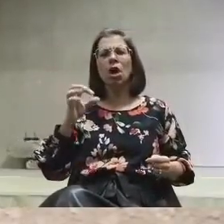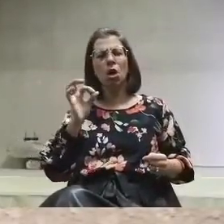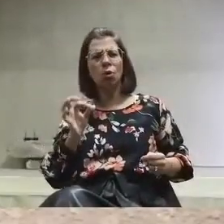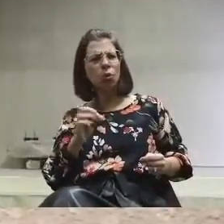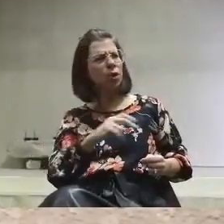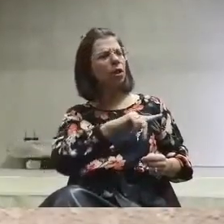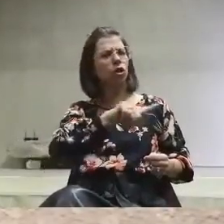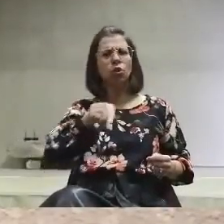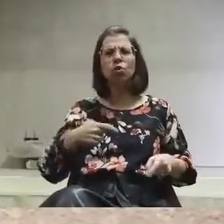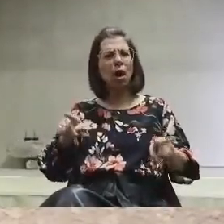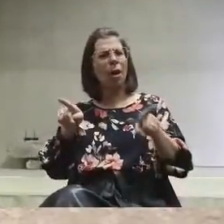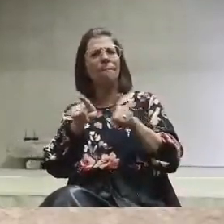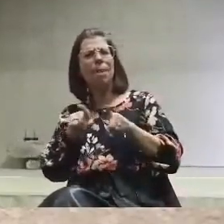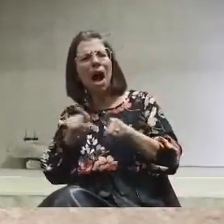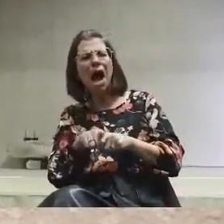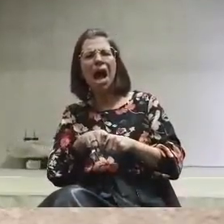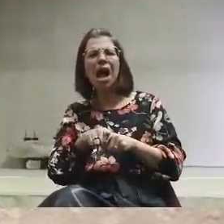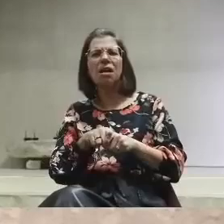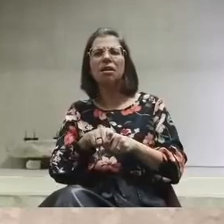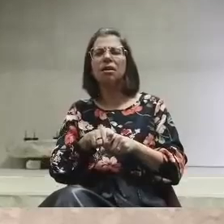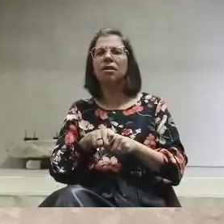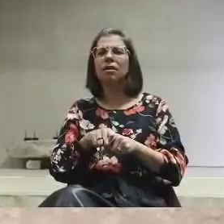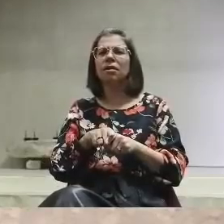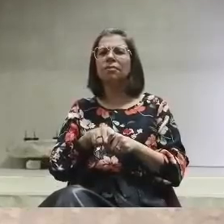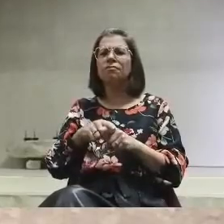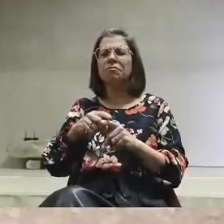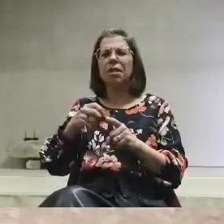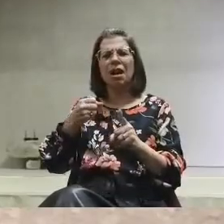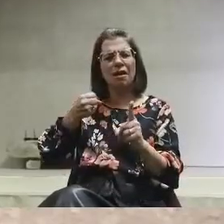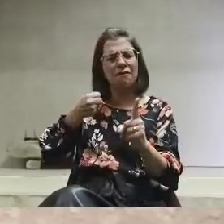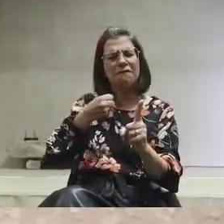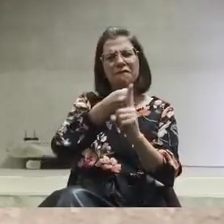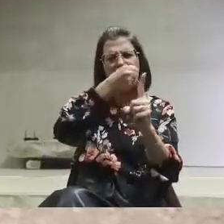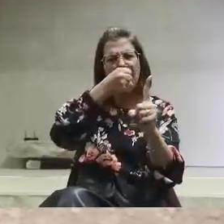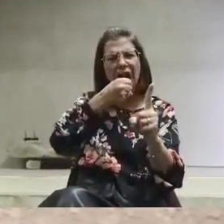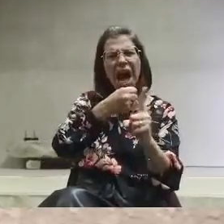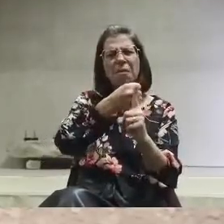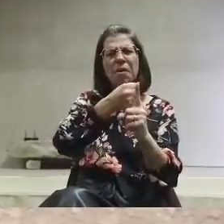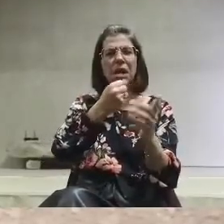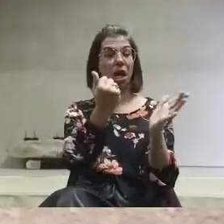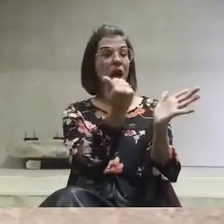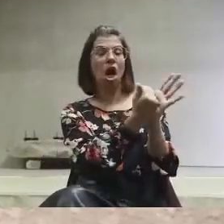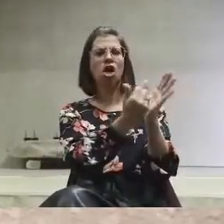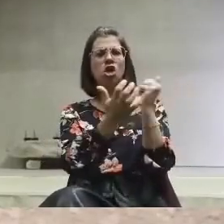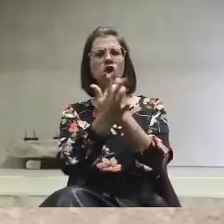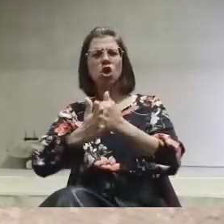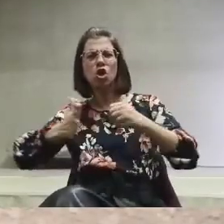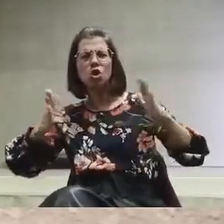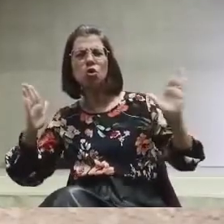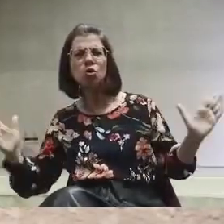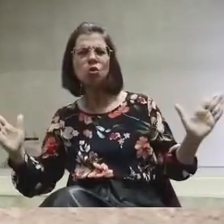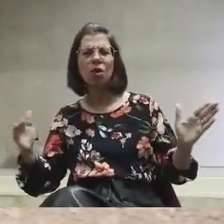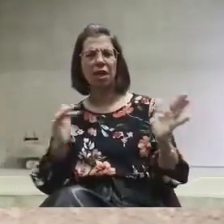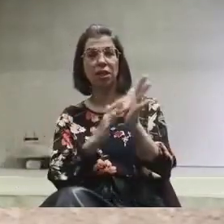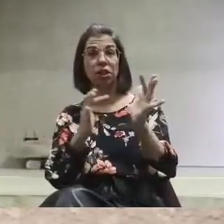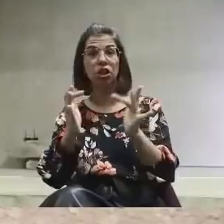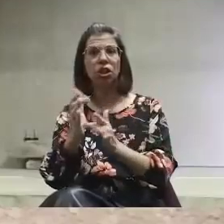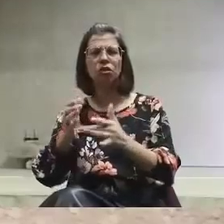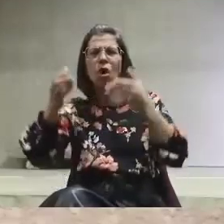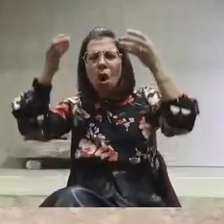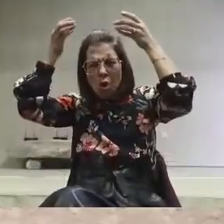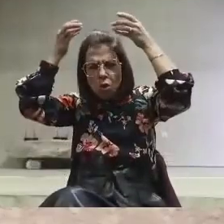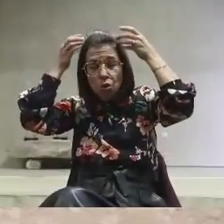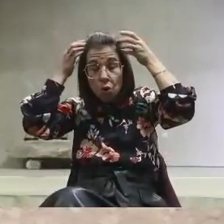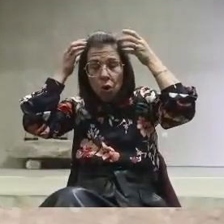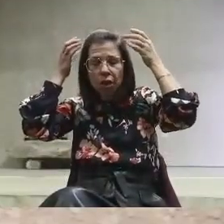Jésus, de ceux qui ont frappé, cloué, maltraité, couronné d'épines. Vous allez me dire, mais quand est-ce que